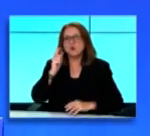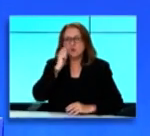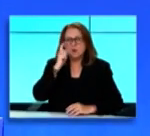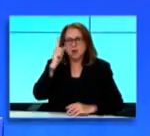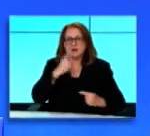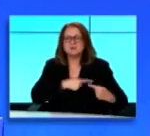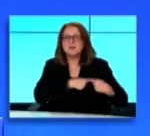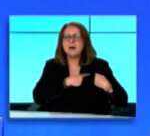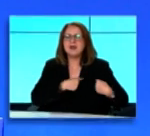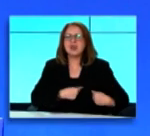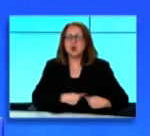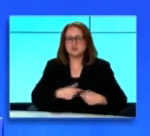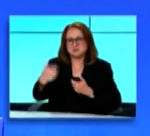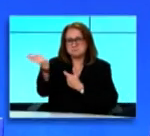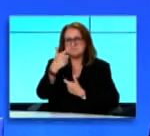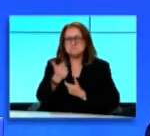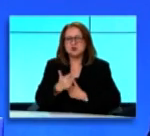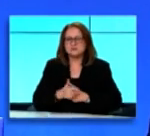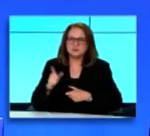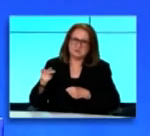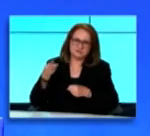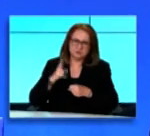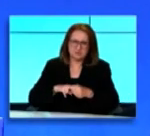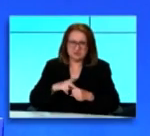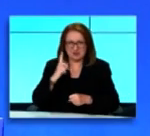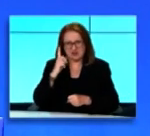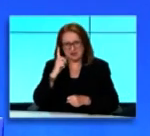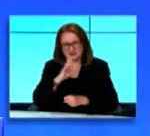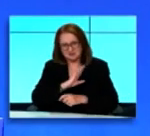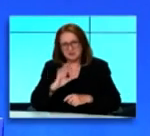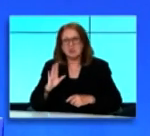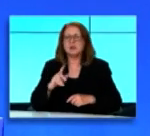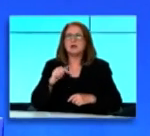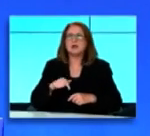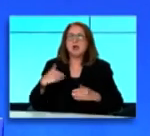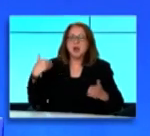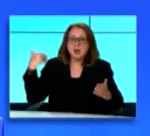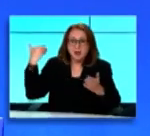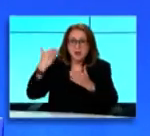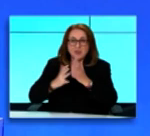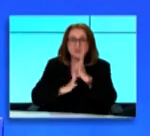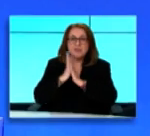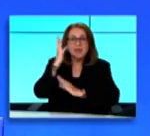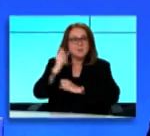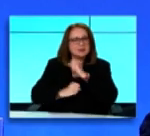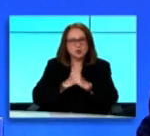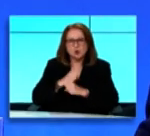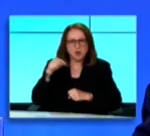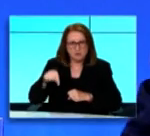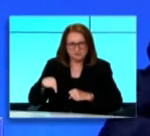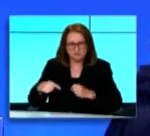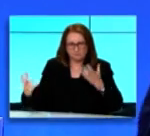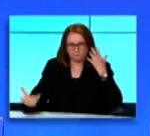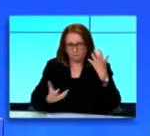του Βασίλη του Φιλόρα στην μεγαλύτερη επέλαση φωτιάς που είχαμε εδώ και τουλάχιστον 15 χρόνια.